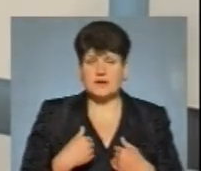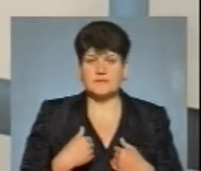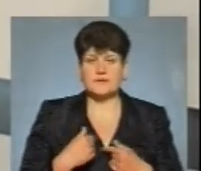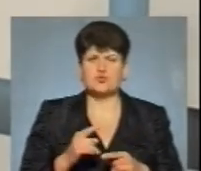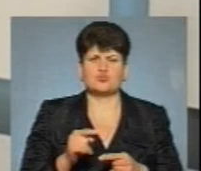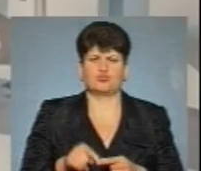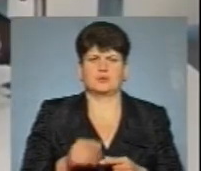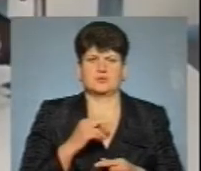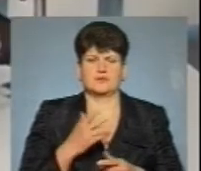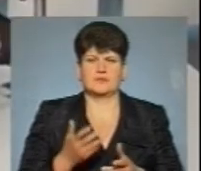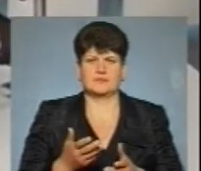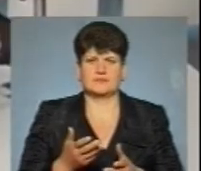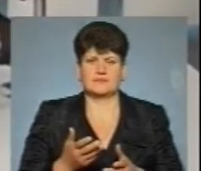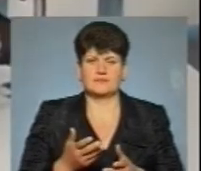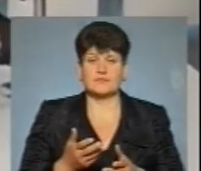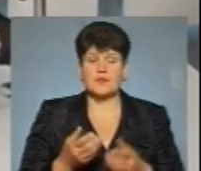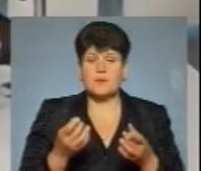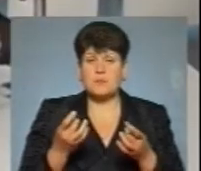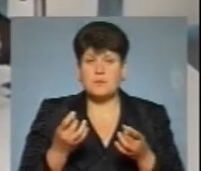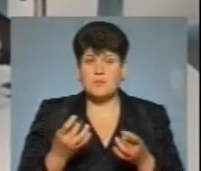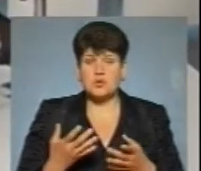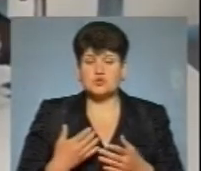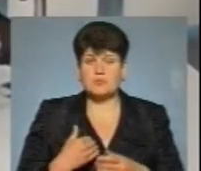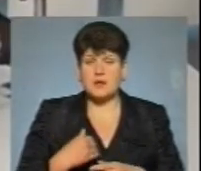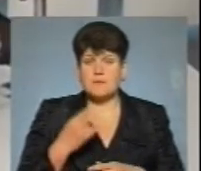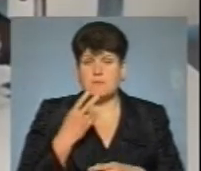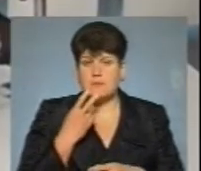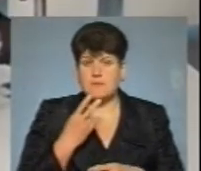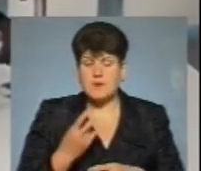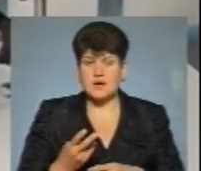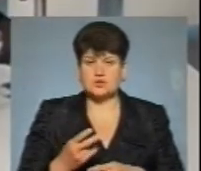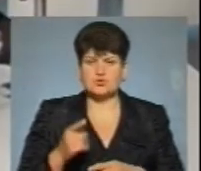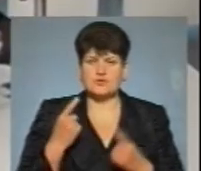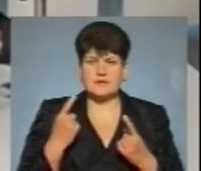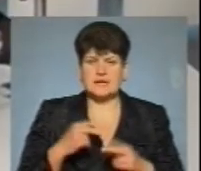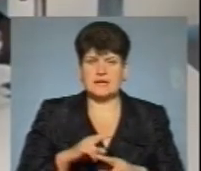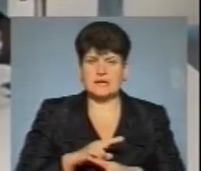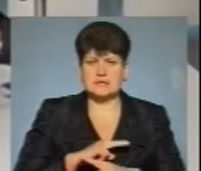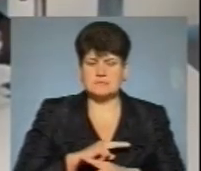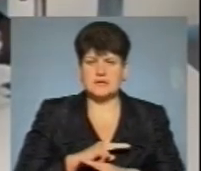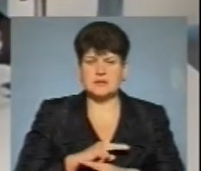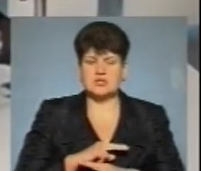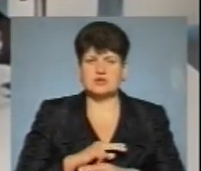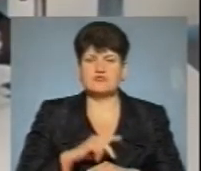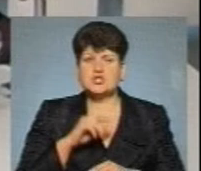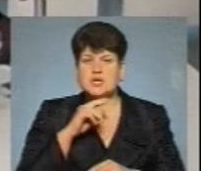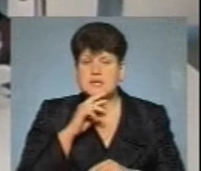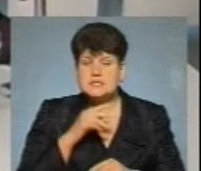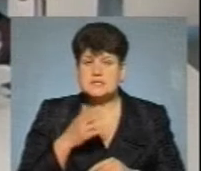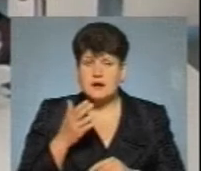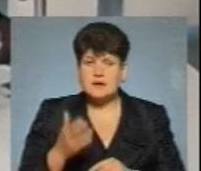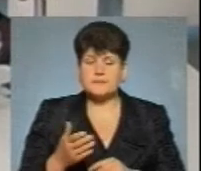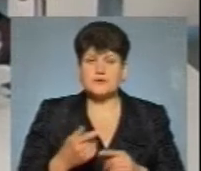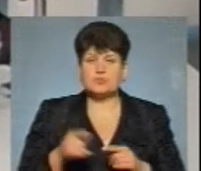так, Чернівецьким? Ну, просто ми бачимо, що велика летальність в Чернівцях, якраз з приводу, якраз, ну,